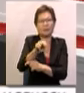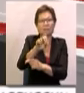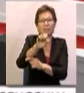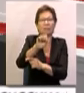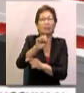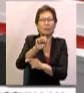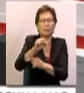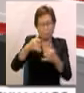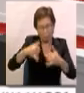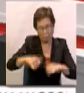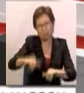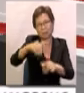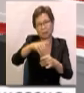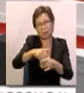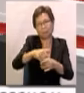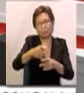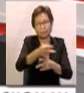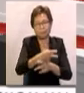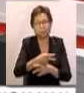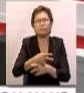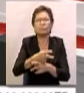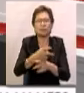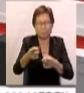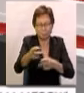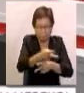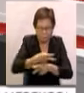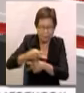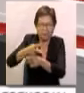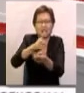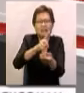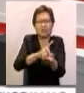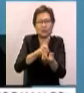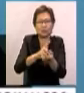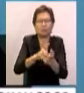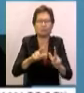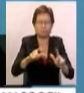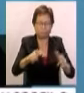Abdul Razak masih di dalam pengawasan pegawai perubatan pasukan.